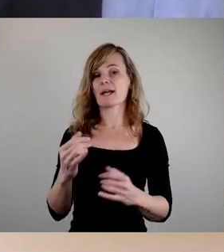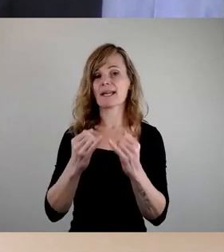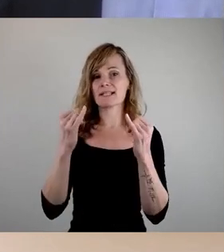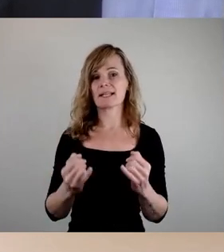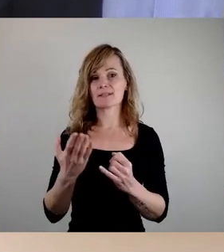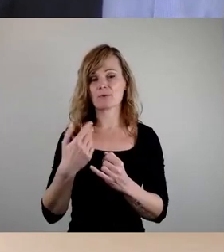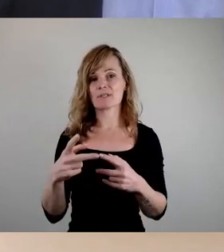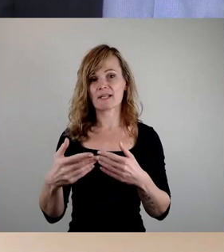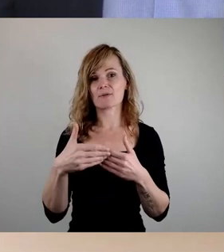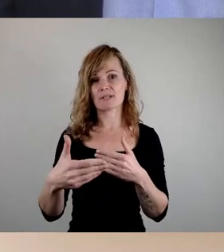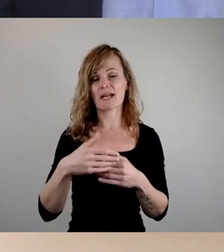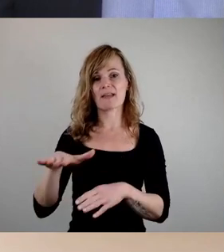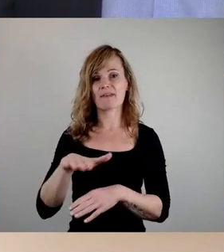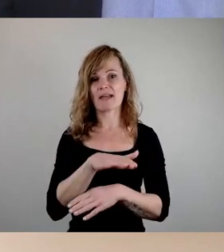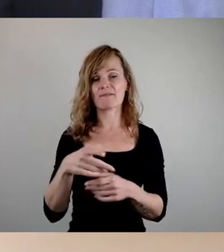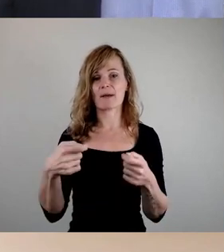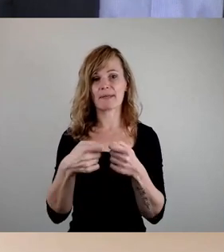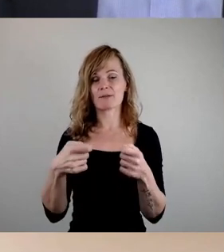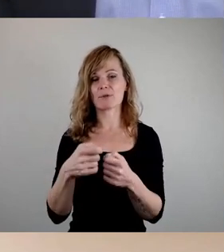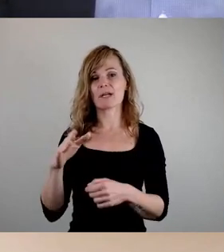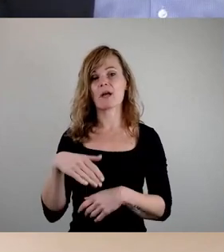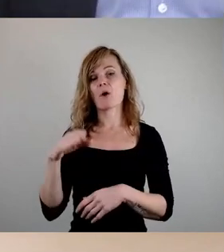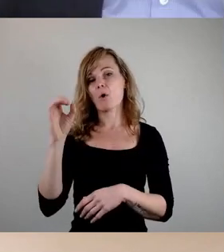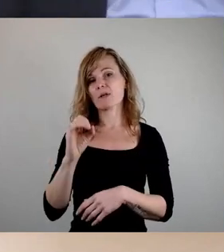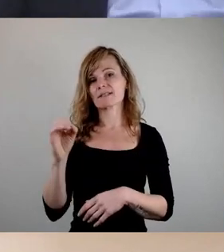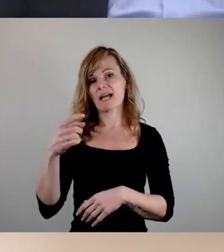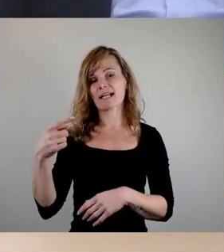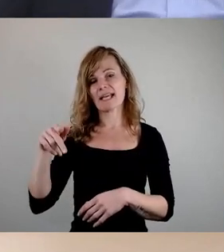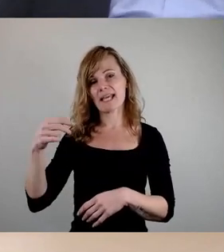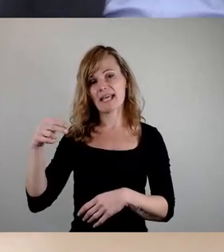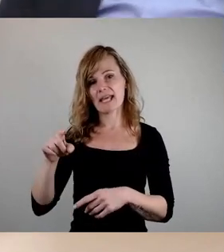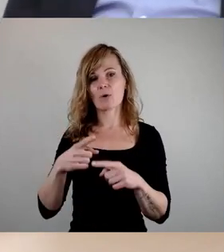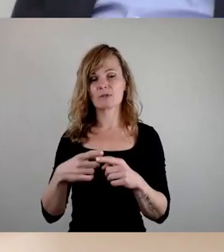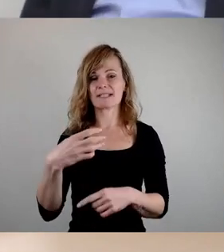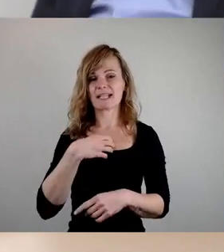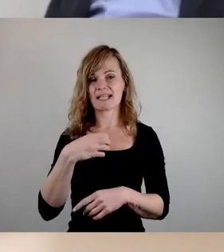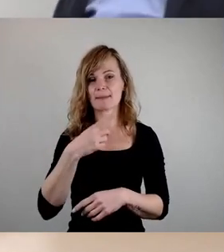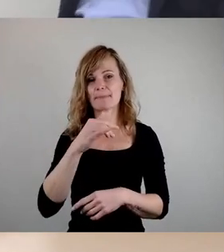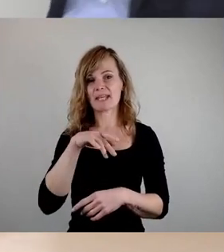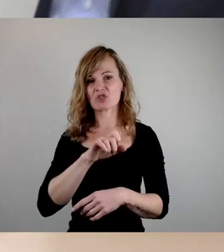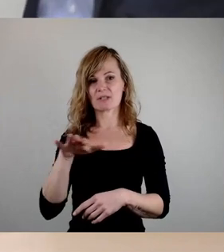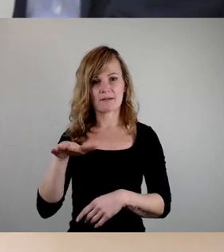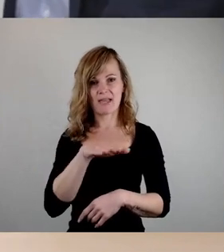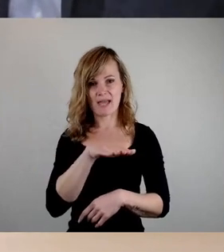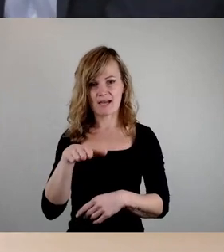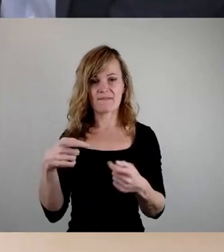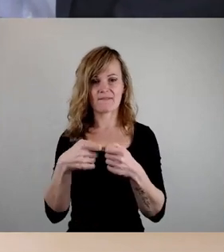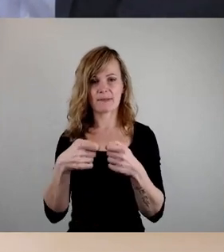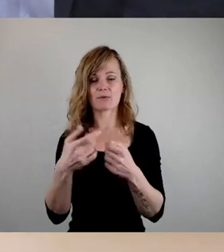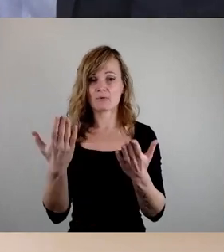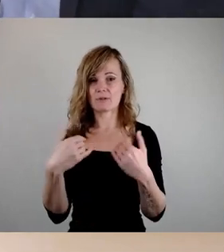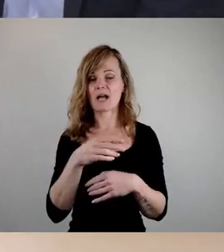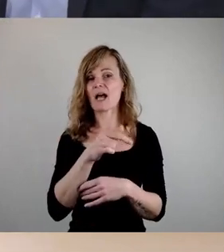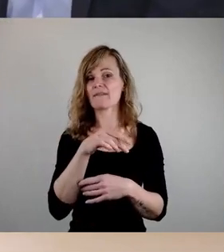saisonale Fährverbindung zwischen Dresden-Pieschen und Ostergehege. Hier ist Einreicher Fraktion AfD. Bitte ich dann um Einbringung.